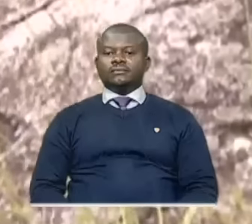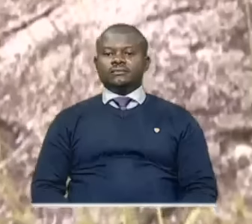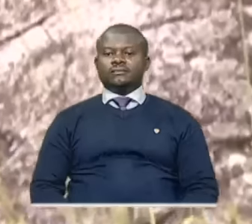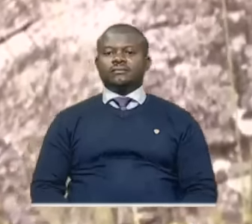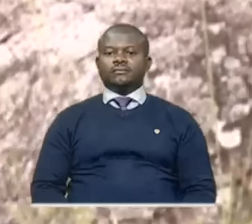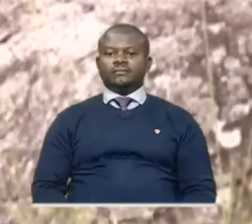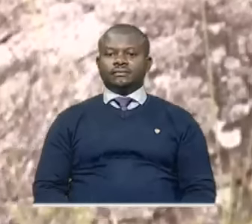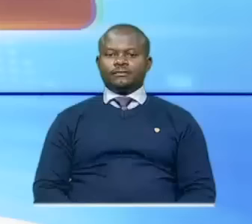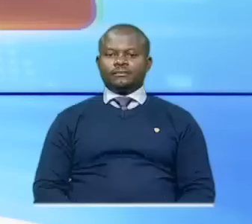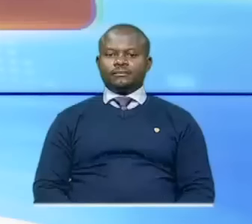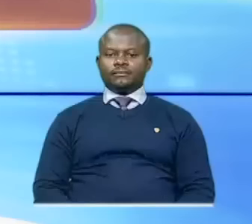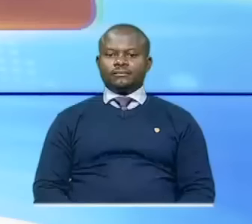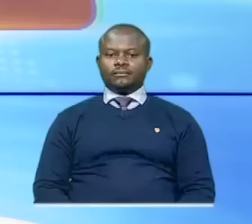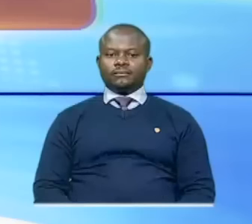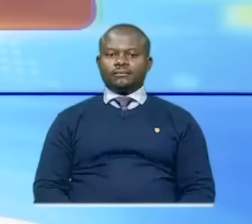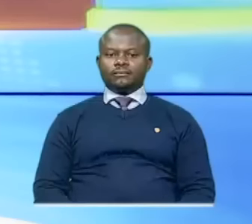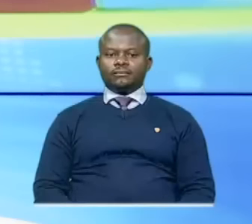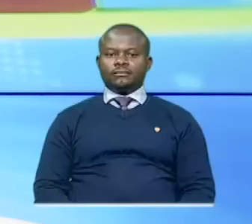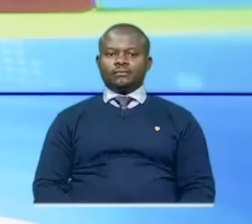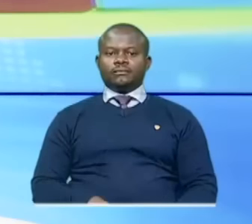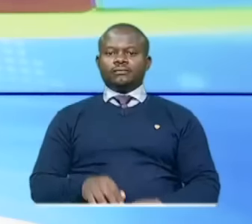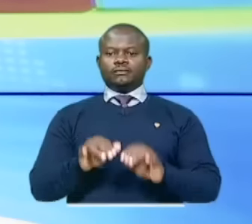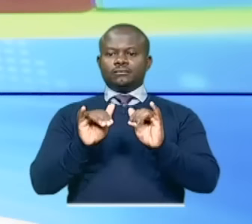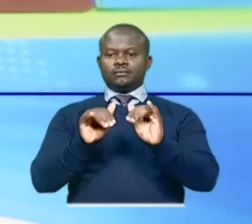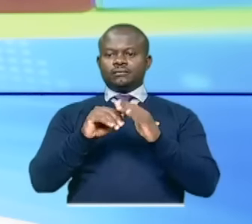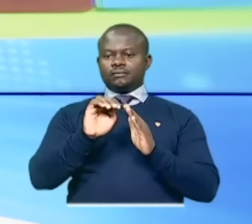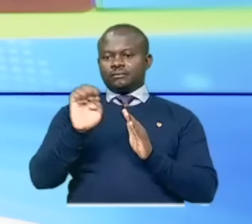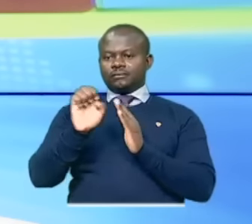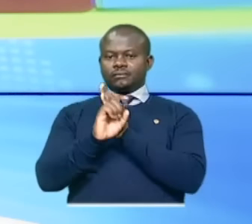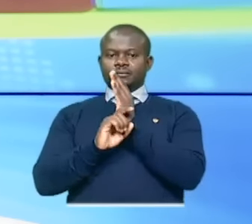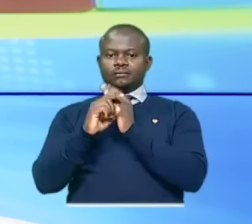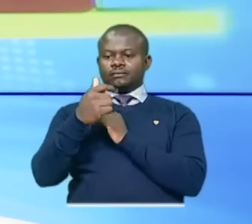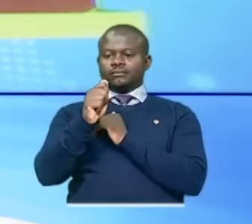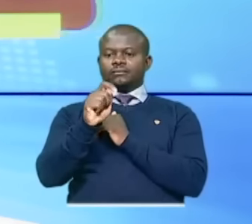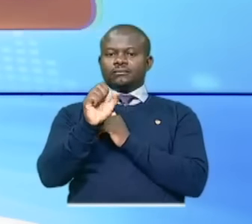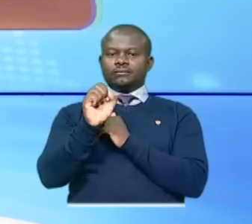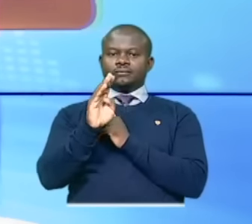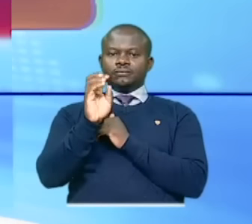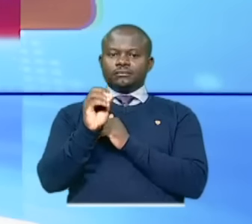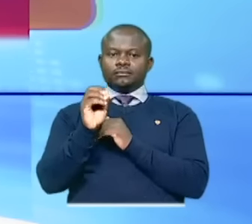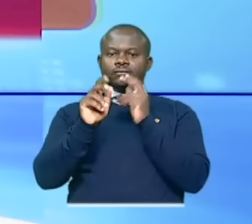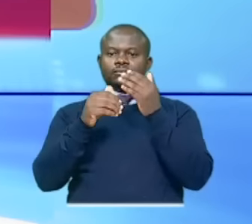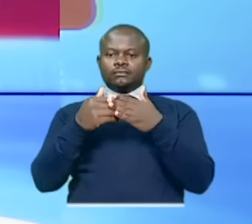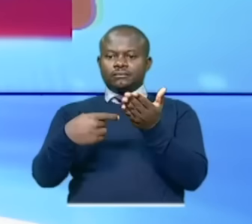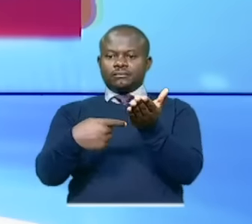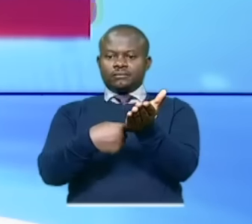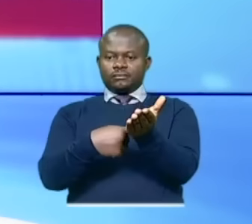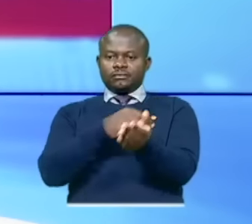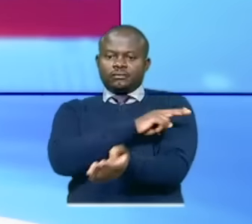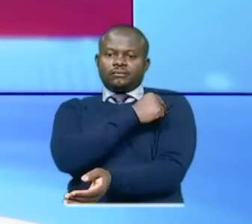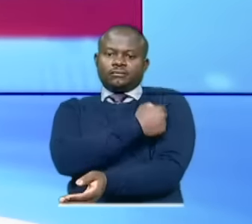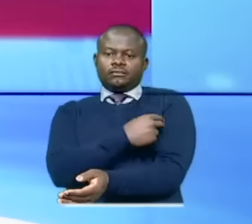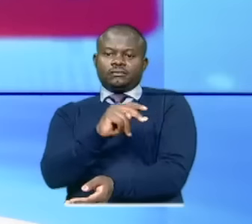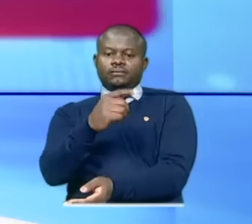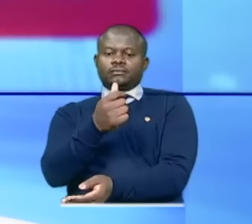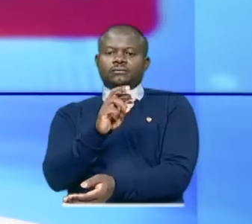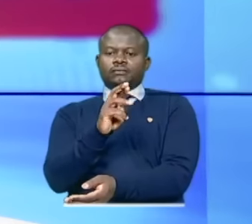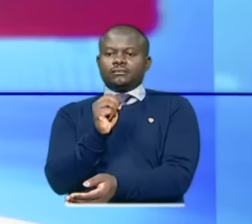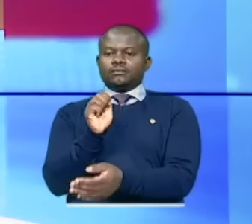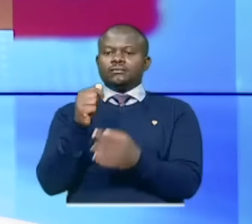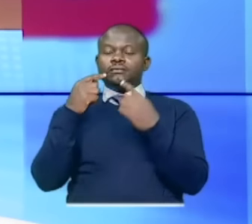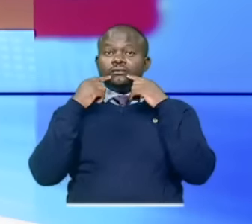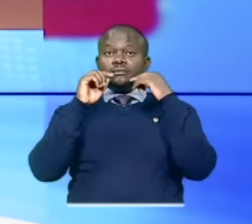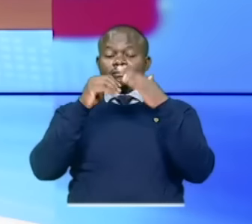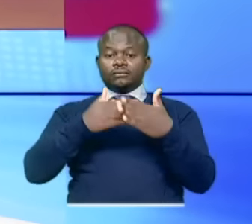karere ka Nyagatare tugume mu burasirazuba mu karere ka Gatsibo aho abaturage bivuriza ku bitaro bya Ngarama bavuga ko